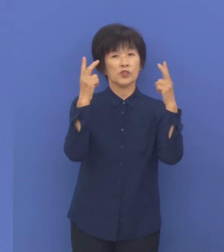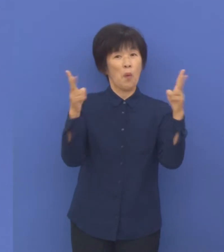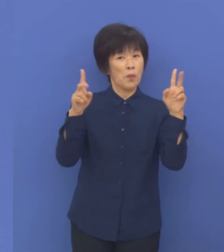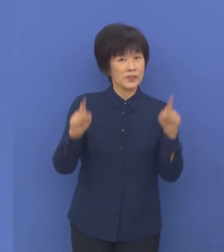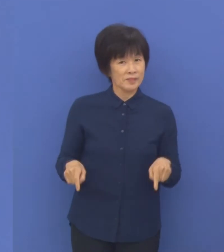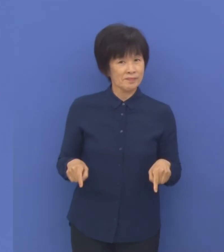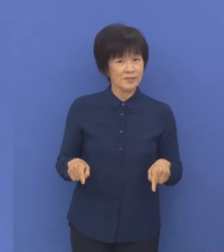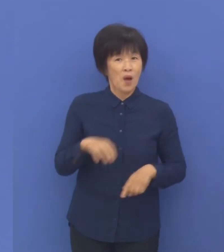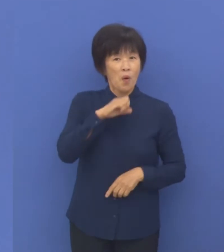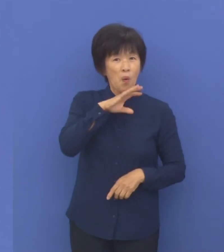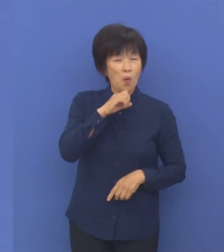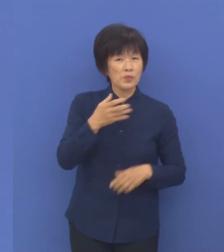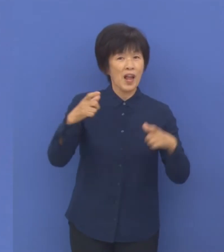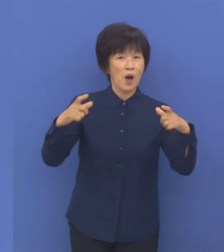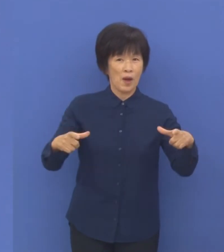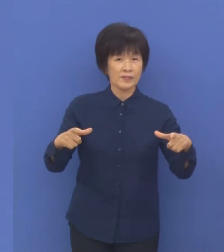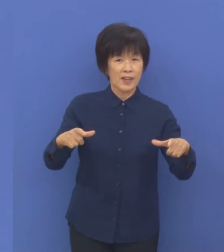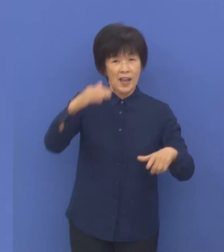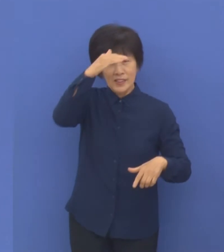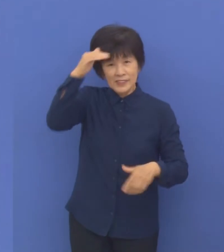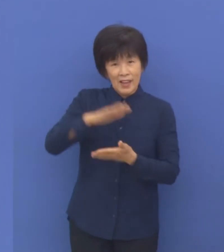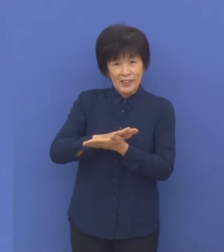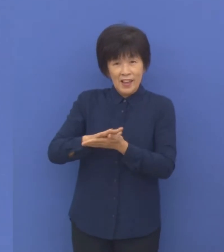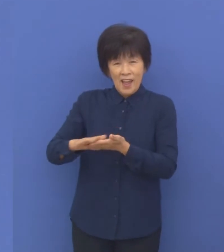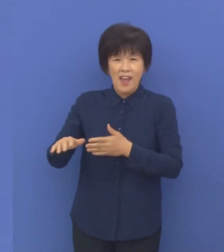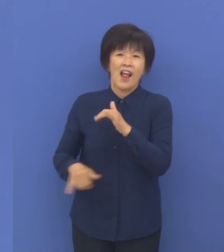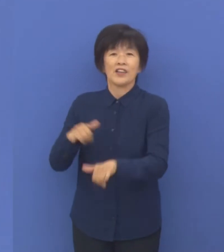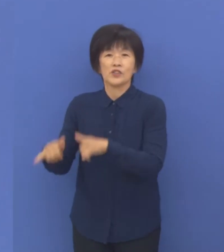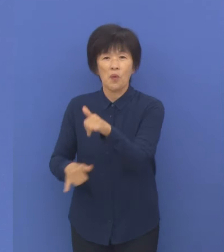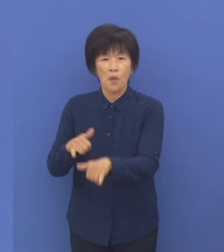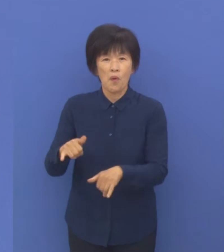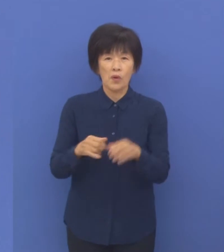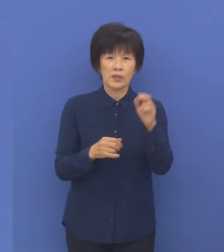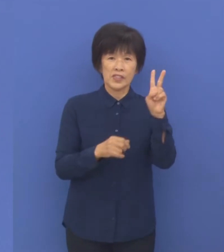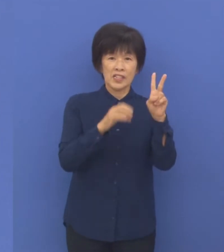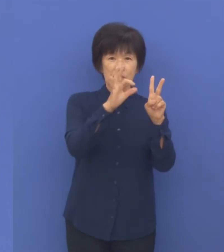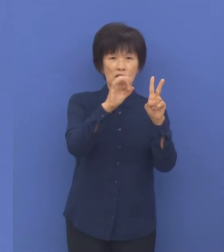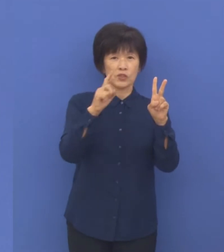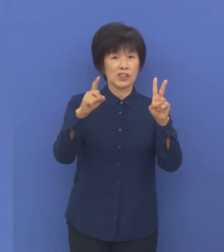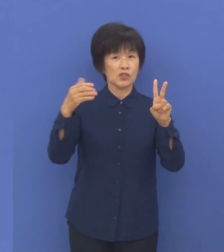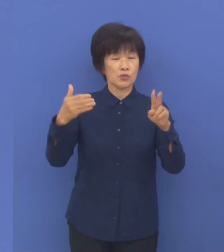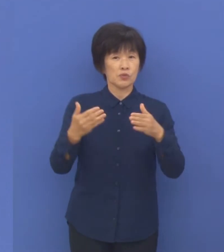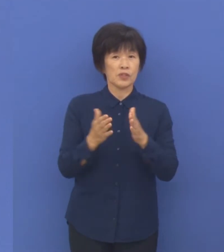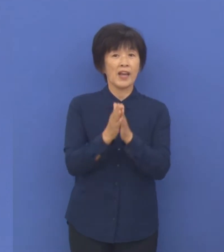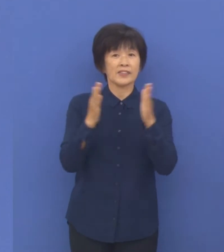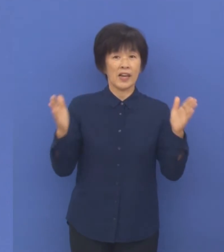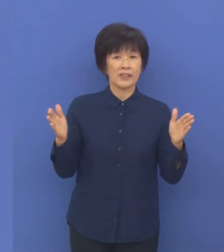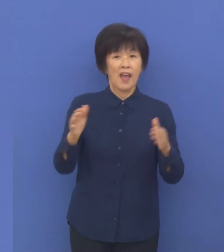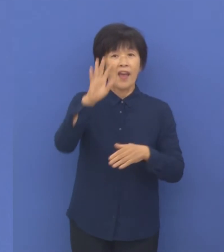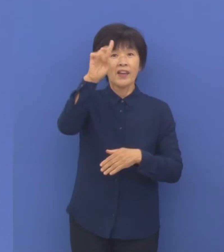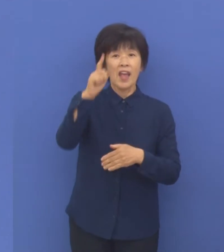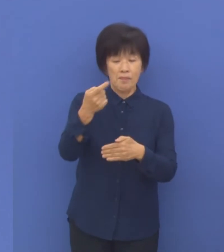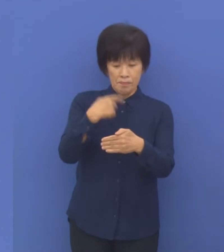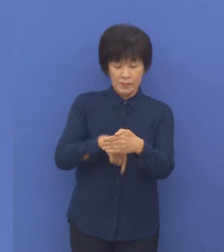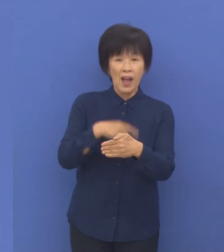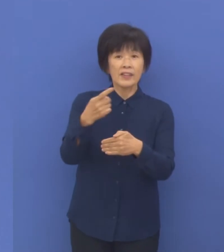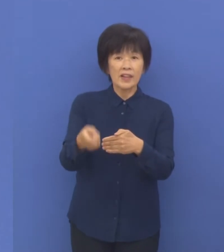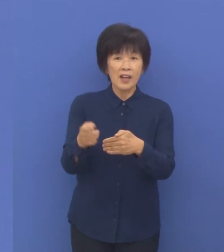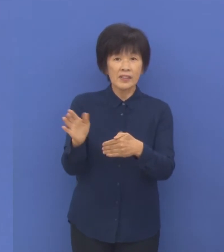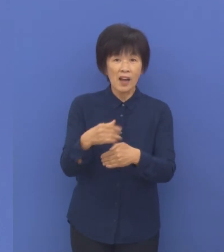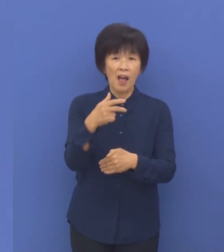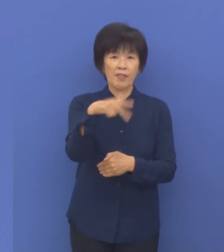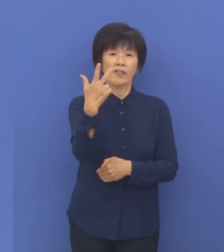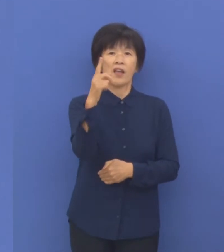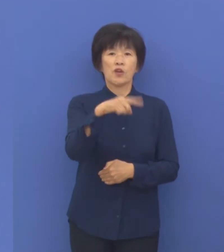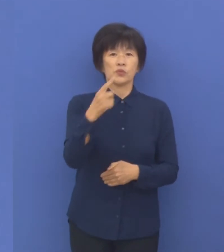大村湾絶景ライド2019を開催します県内外から約700人